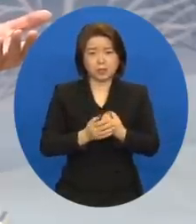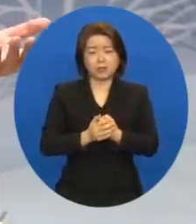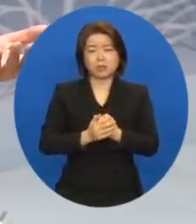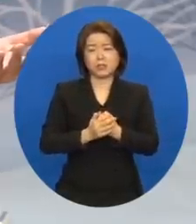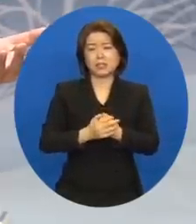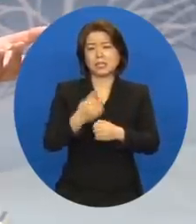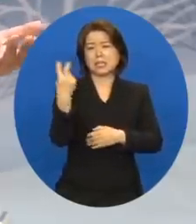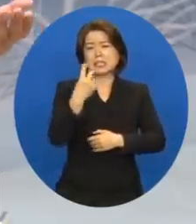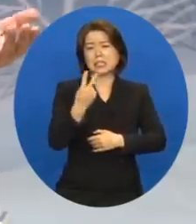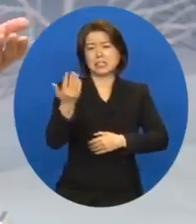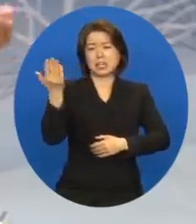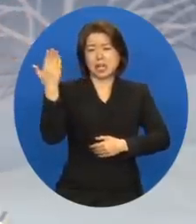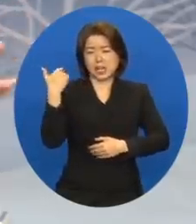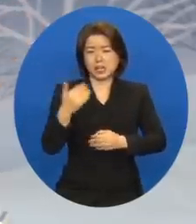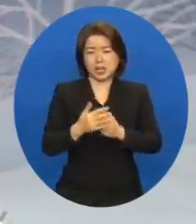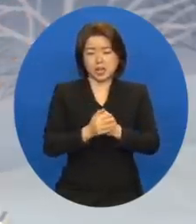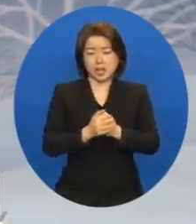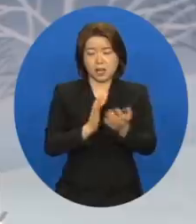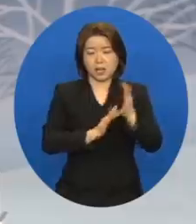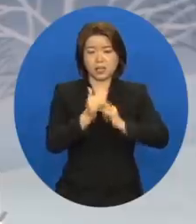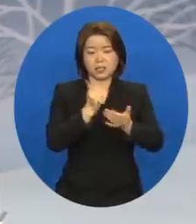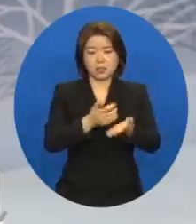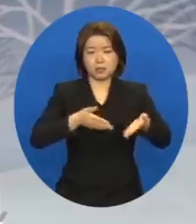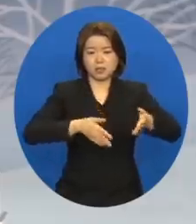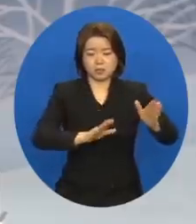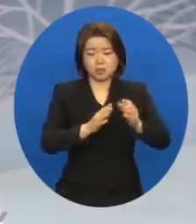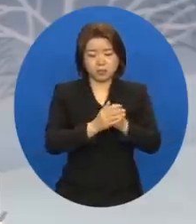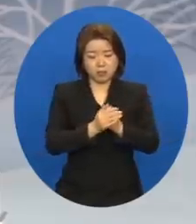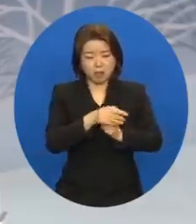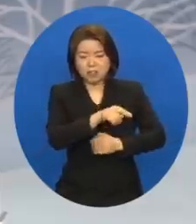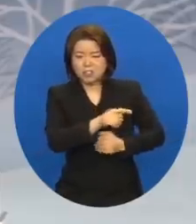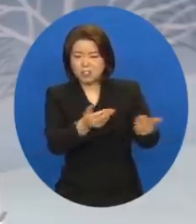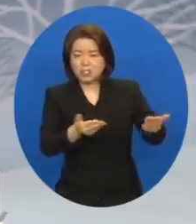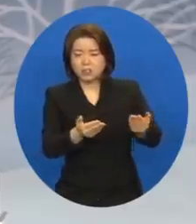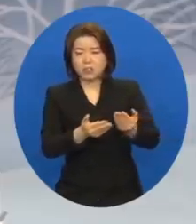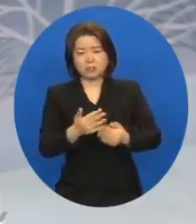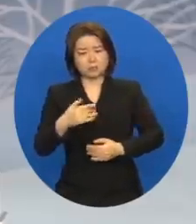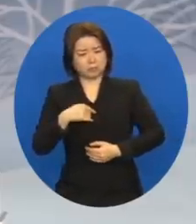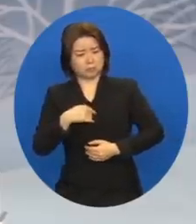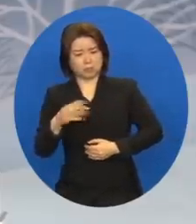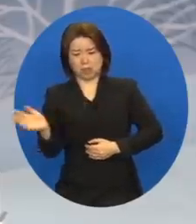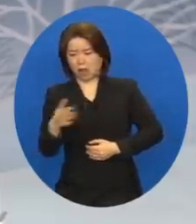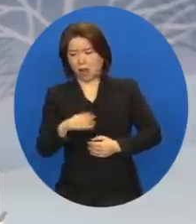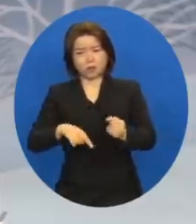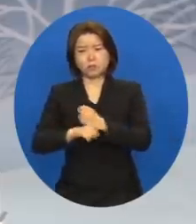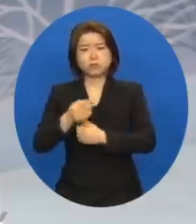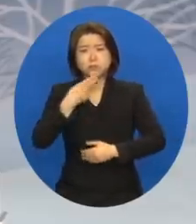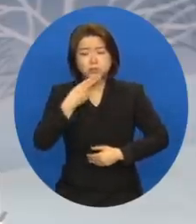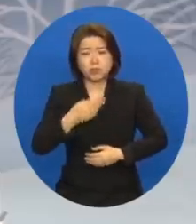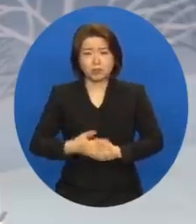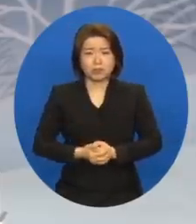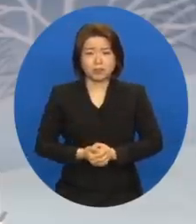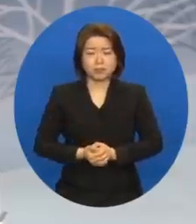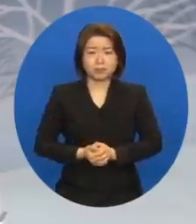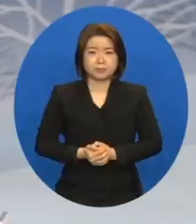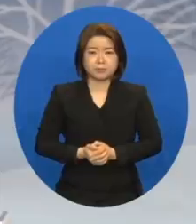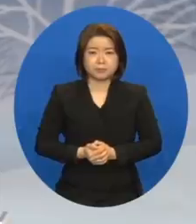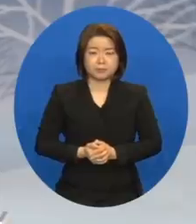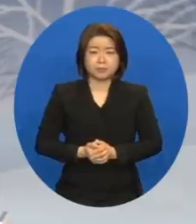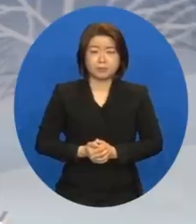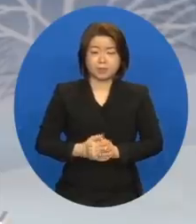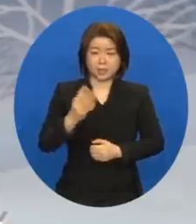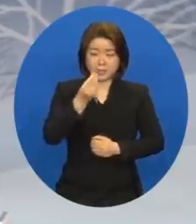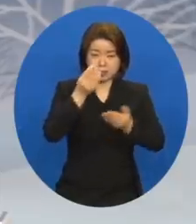2000년 전에 예수님이 태어나신 성탄절은 그에게 아무 의미가 없다는 것입니다. 여러분,